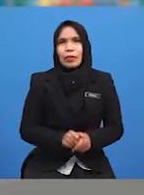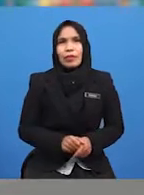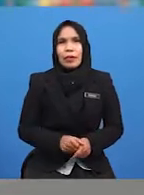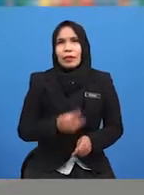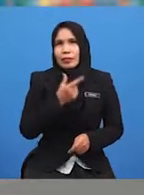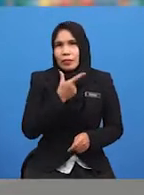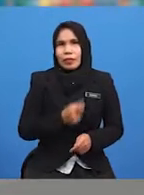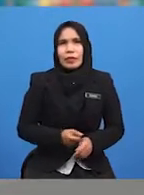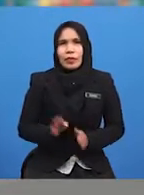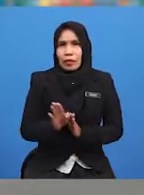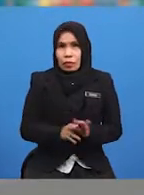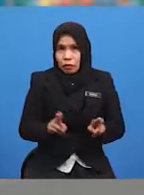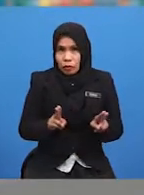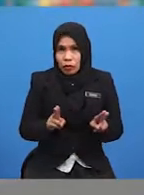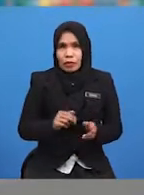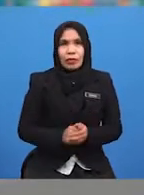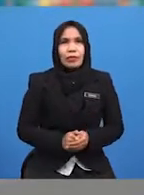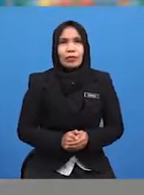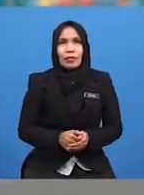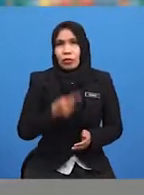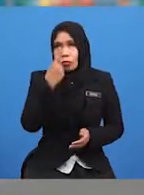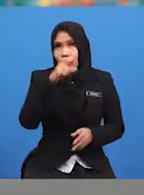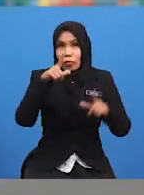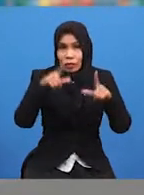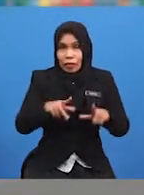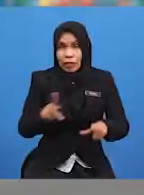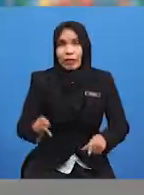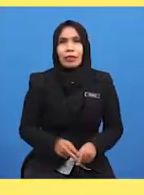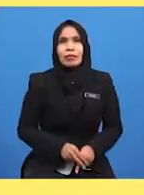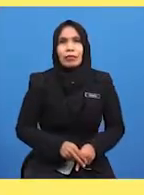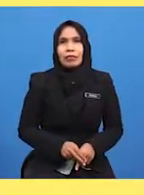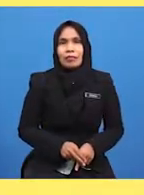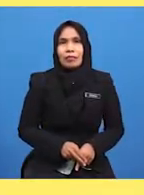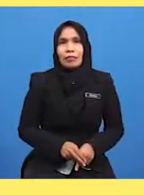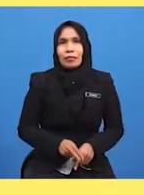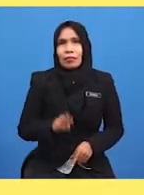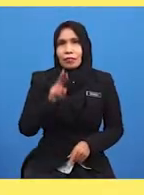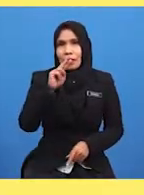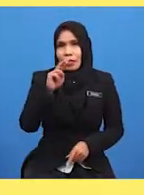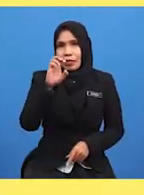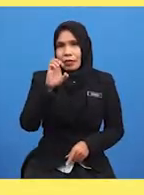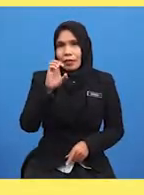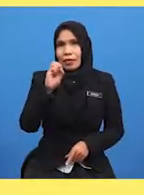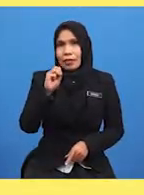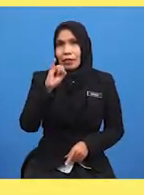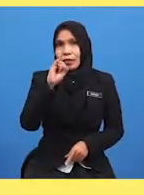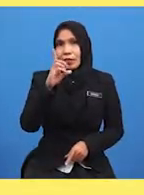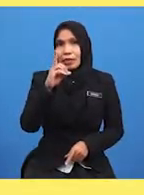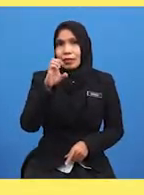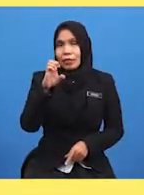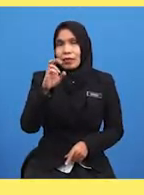sedaya upaya berusaha meletakkan seorang presiden di negeri Pahang persoalannya Bagaimana